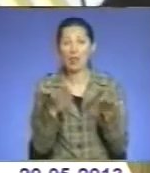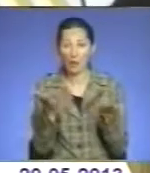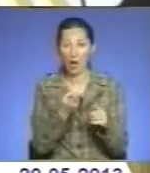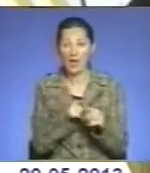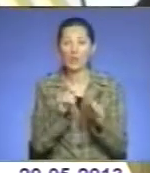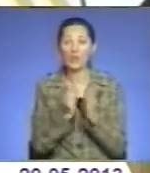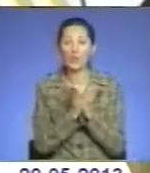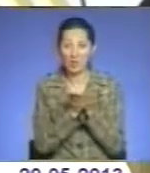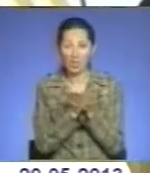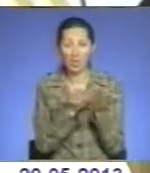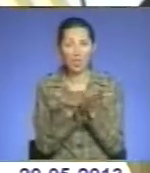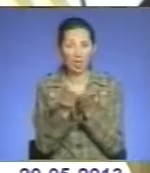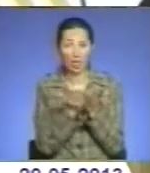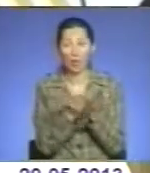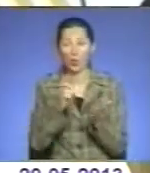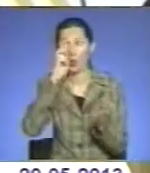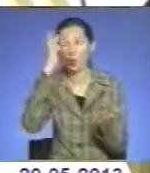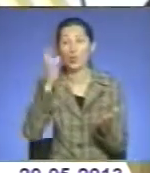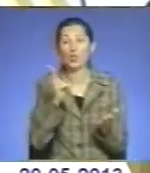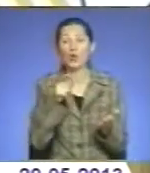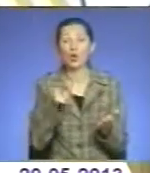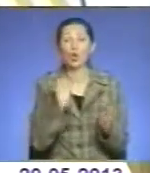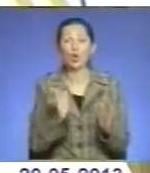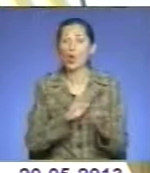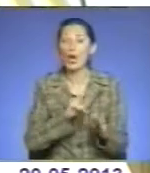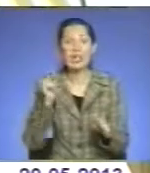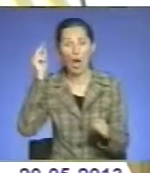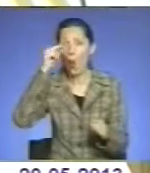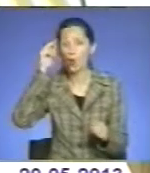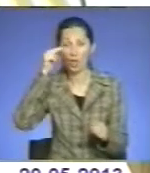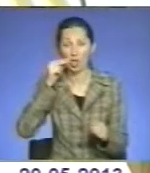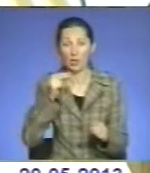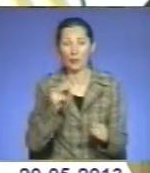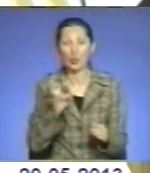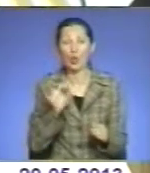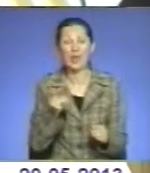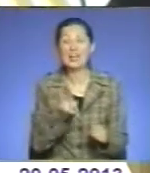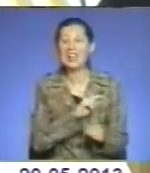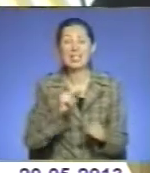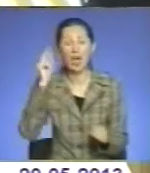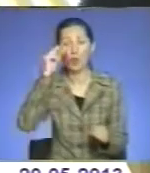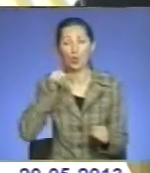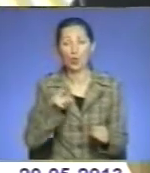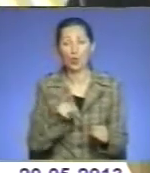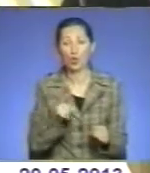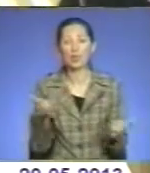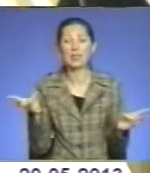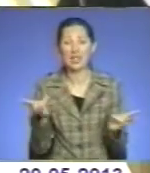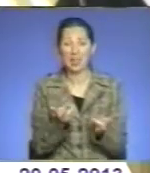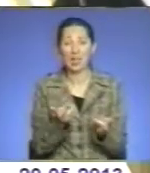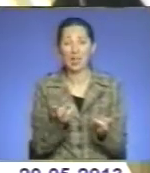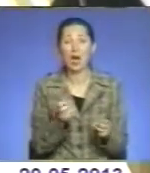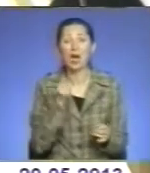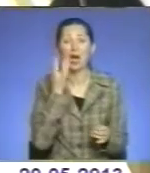вкладыш и читаю: «Господи, чего их там только не учат, но их не учат тому, что надо